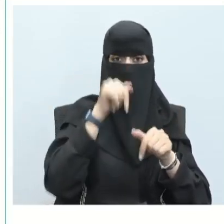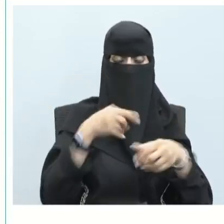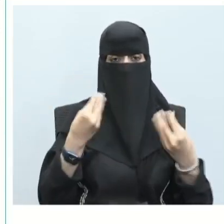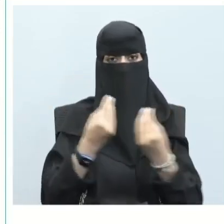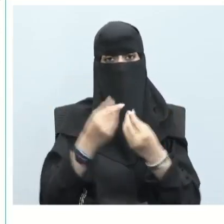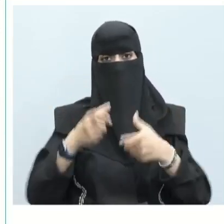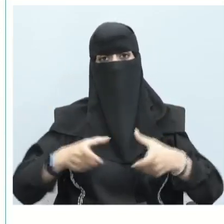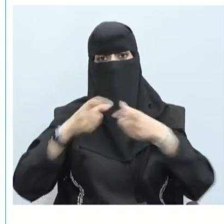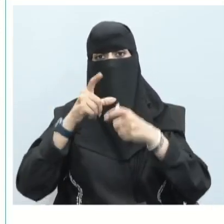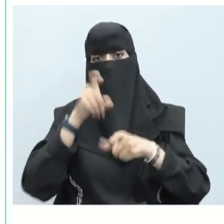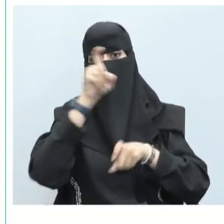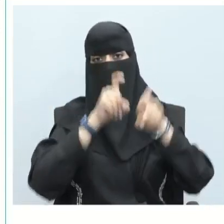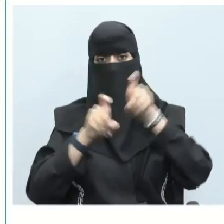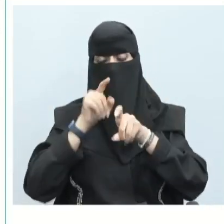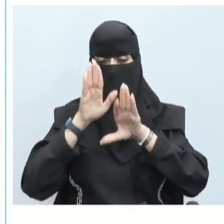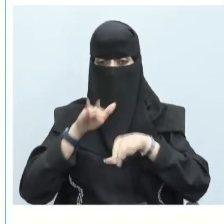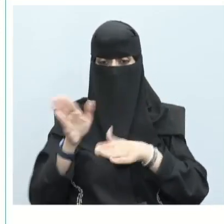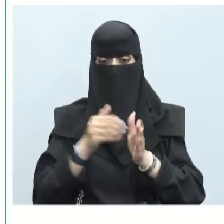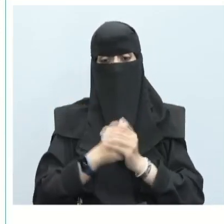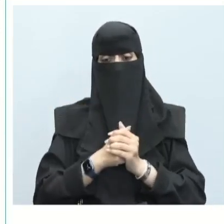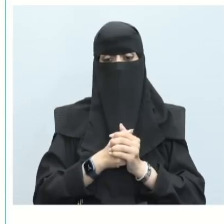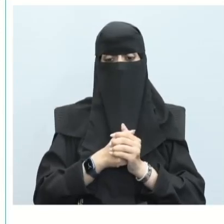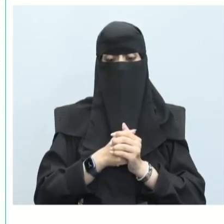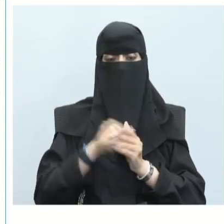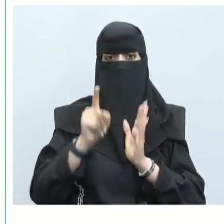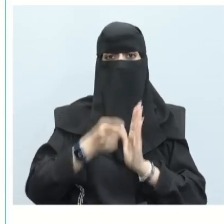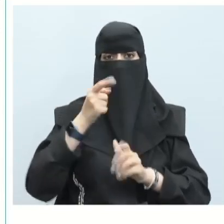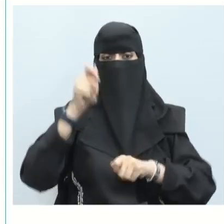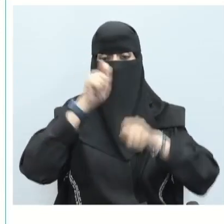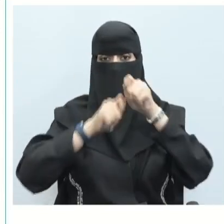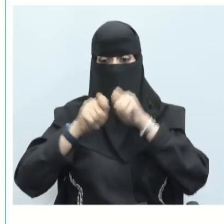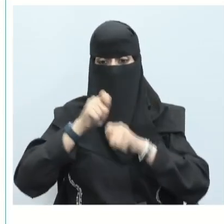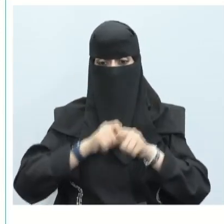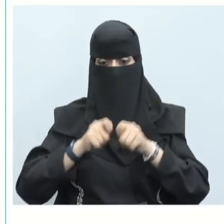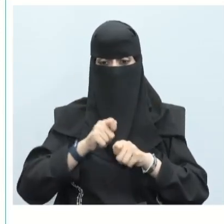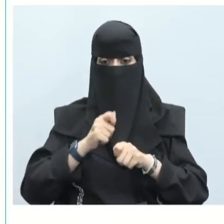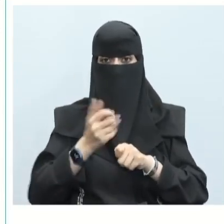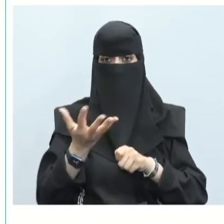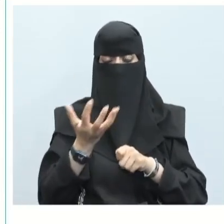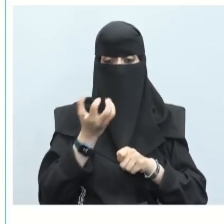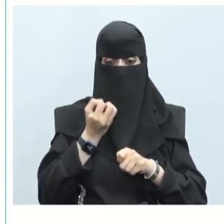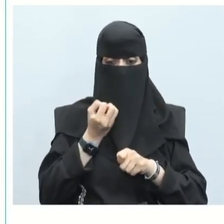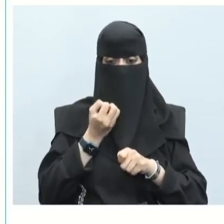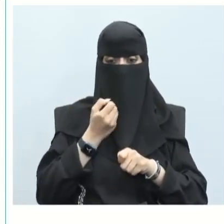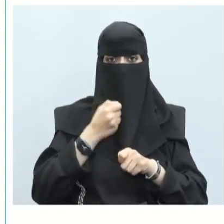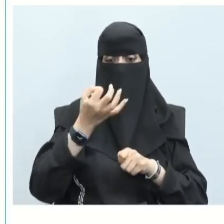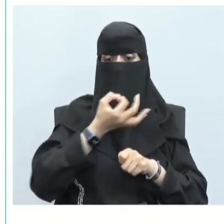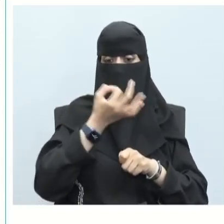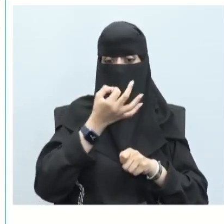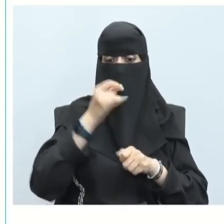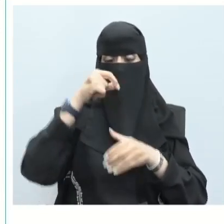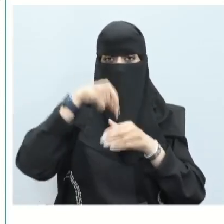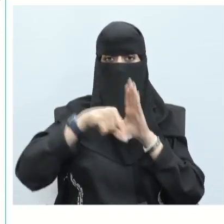مجموعتك عن الاسئله الاتيه السؤال الاول او الفقره الاولى استخدم او استخدم حصيلتك